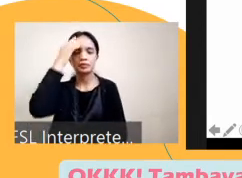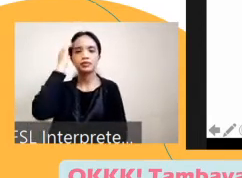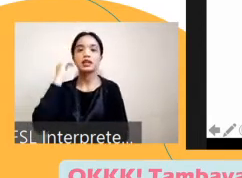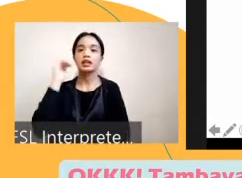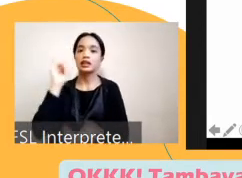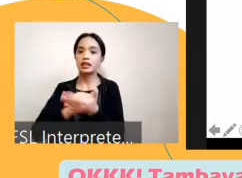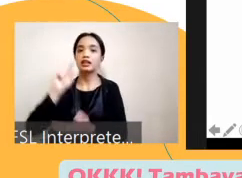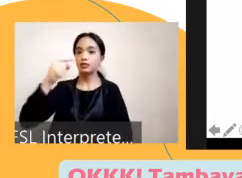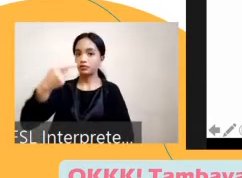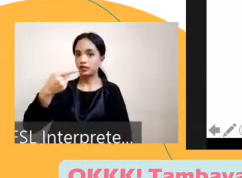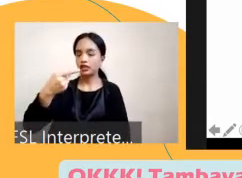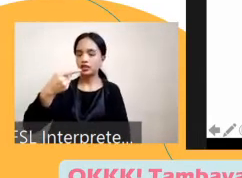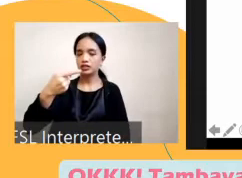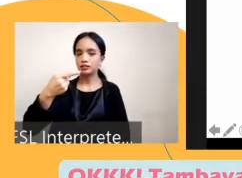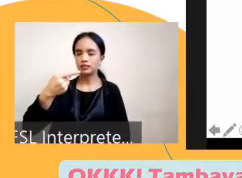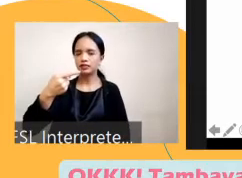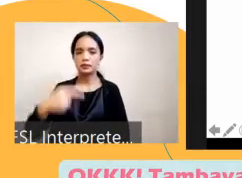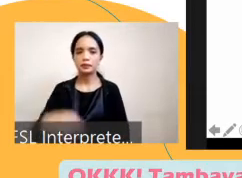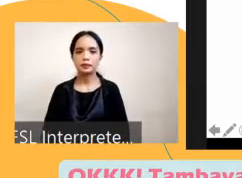unang